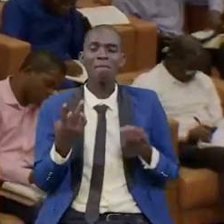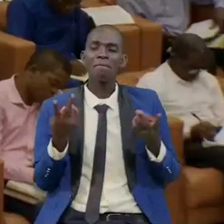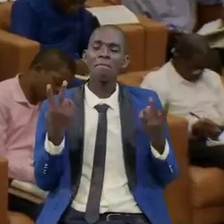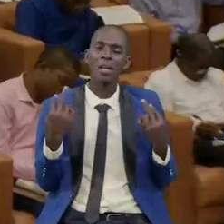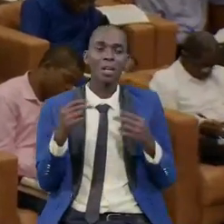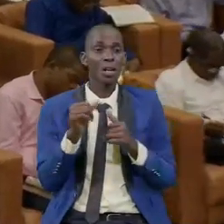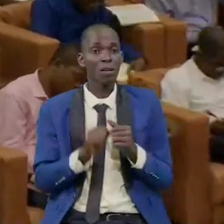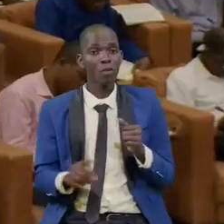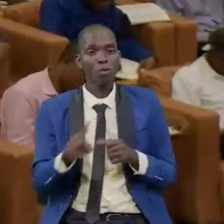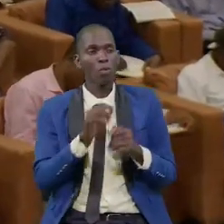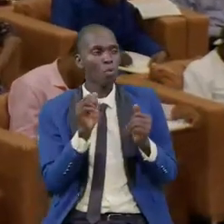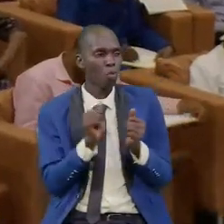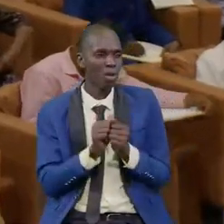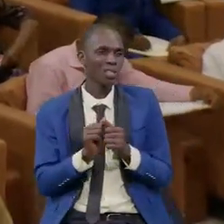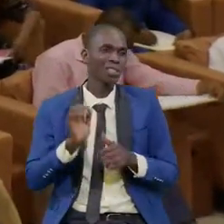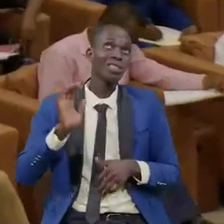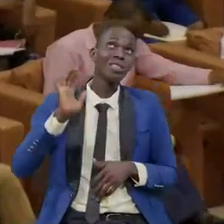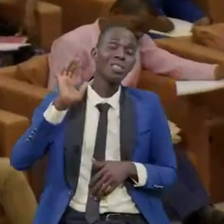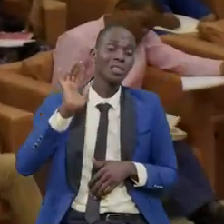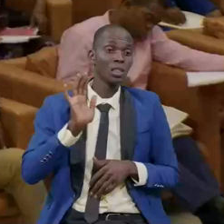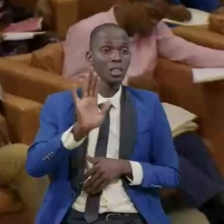Psaume 12, verset